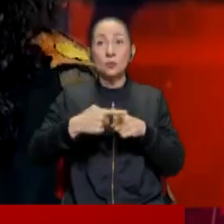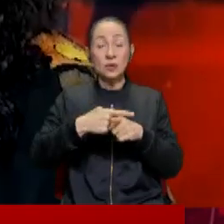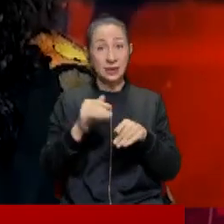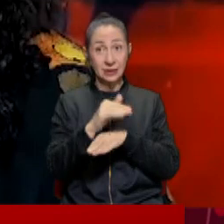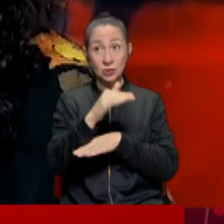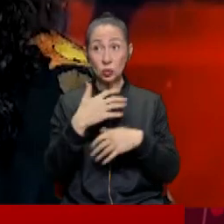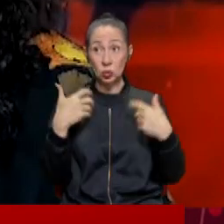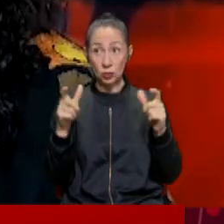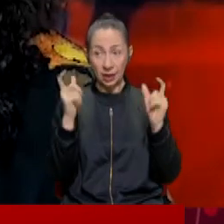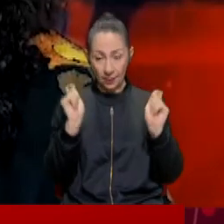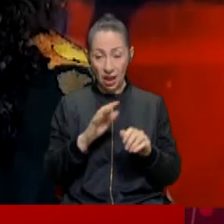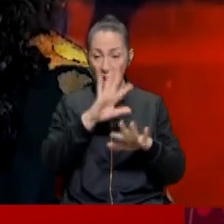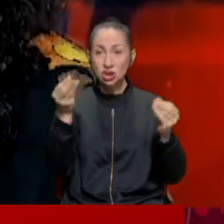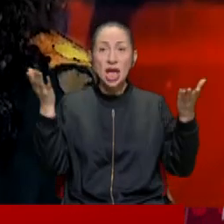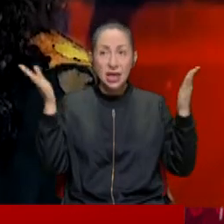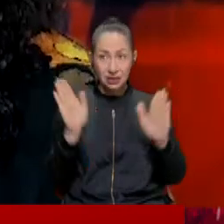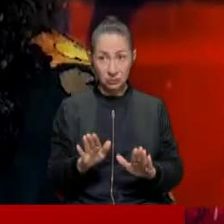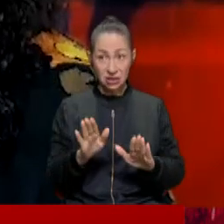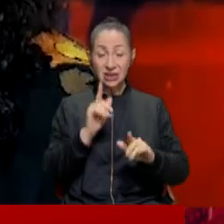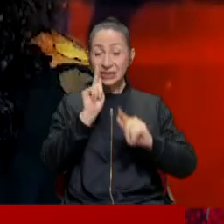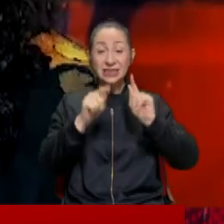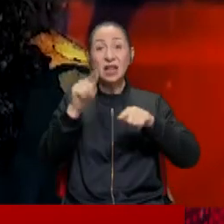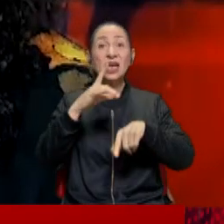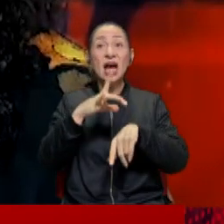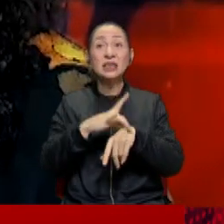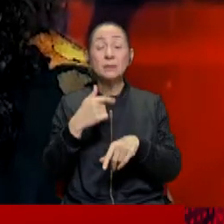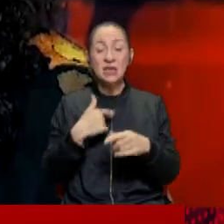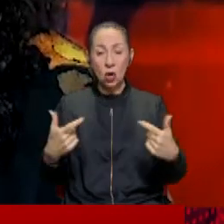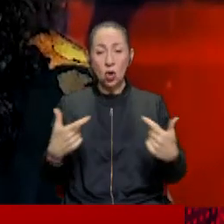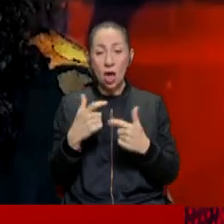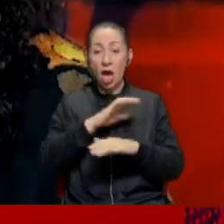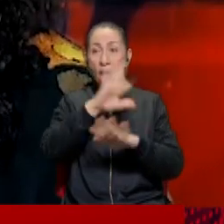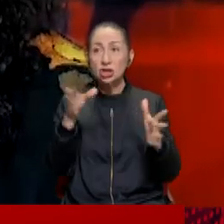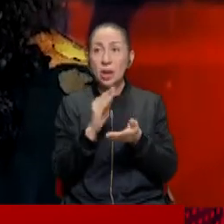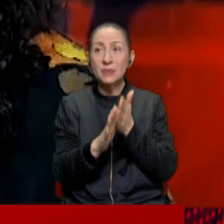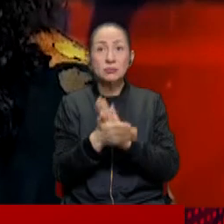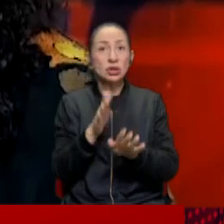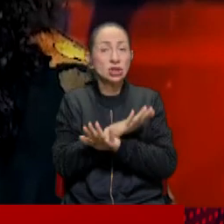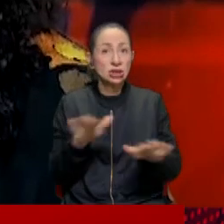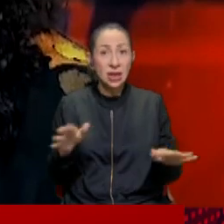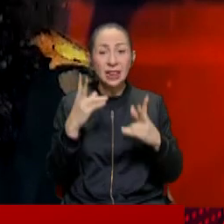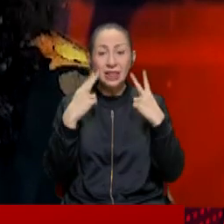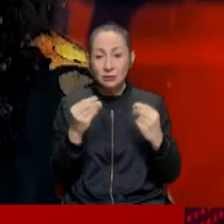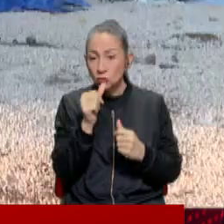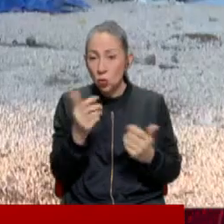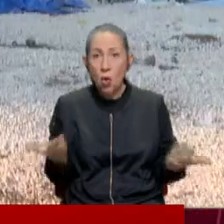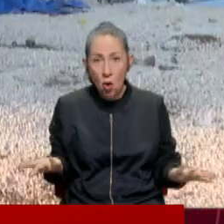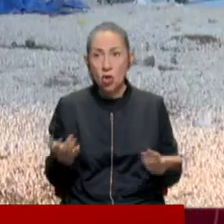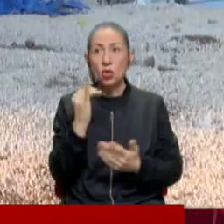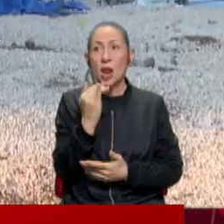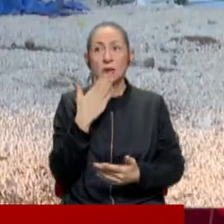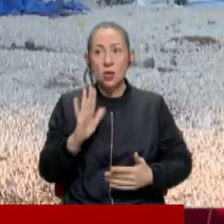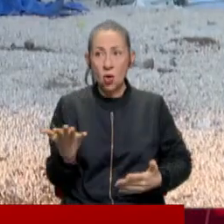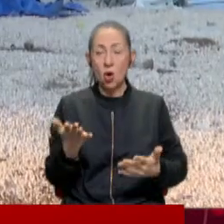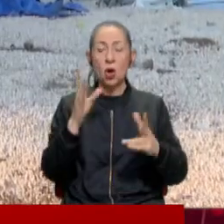yaşamayı güvenli kılan her şey yıkılmış salgın hastalıklardan bizi koruyan her şeyi yıkılmış temizlenecek su yok tuvalet